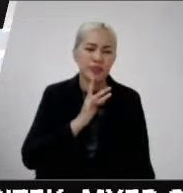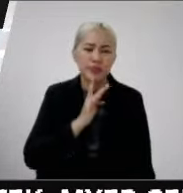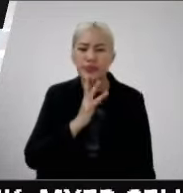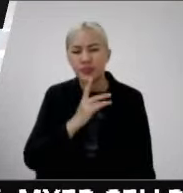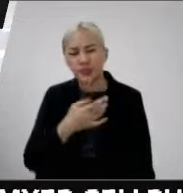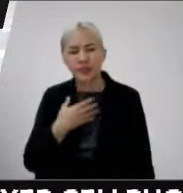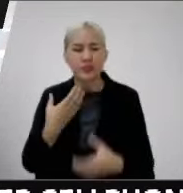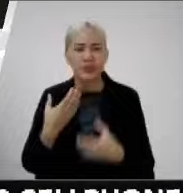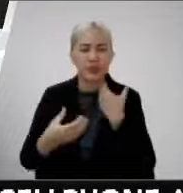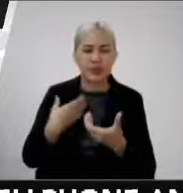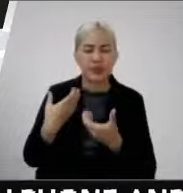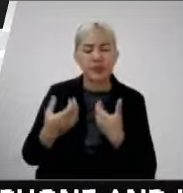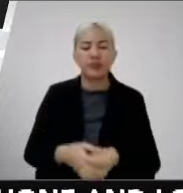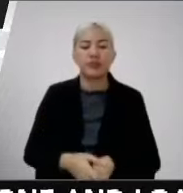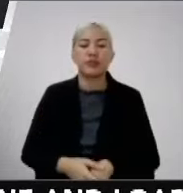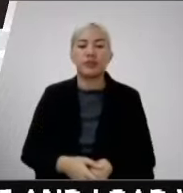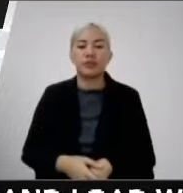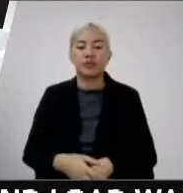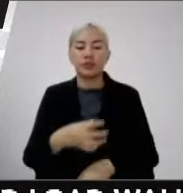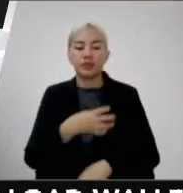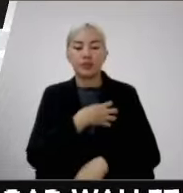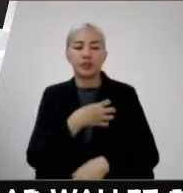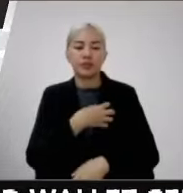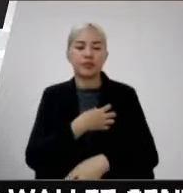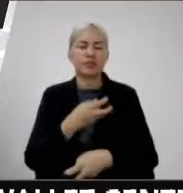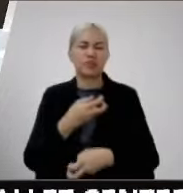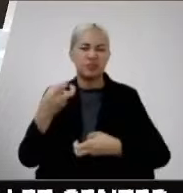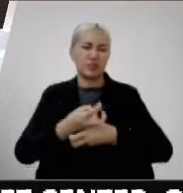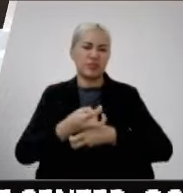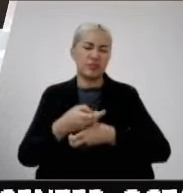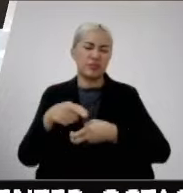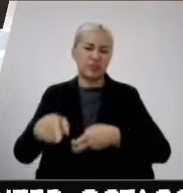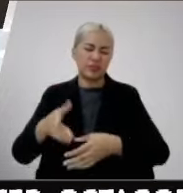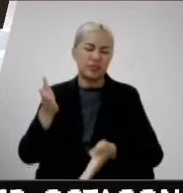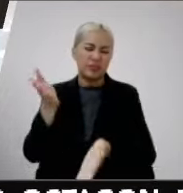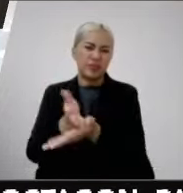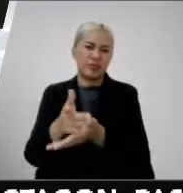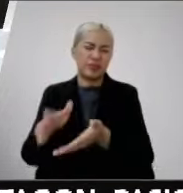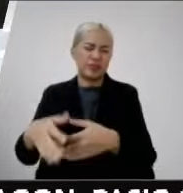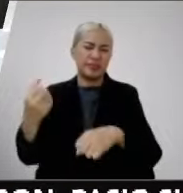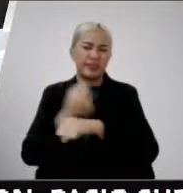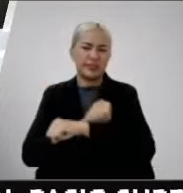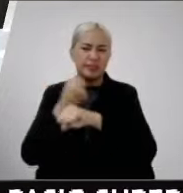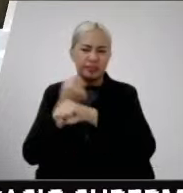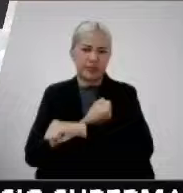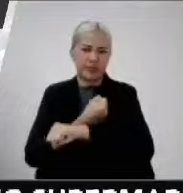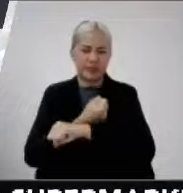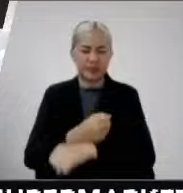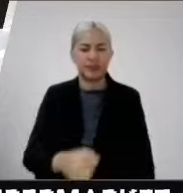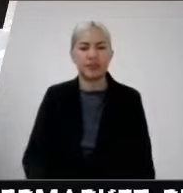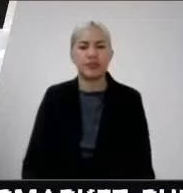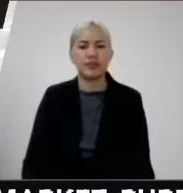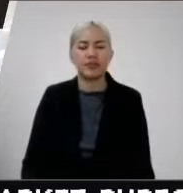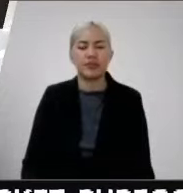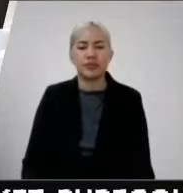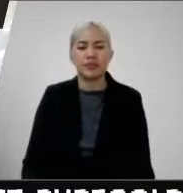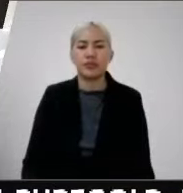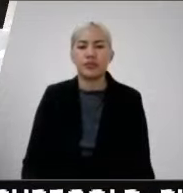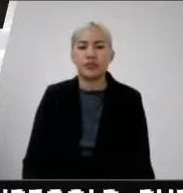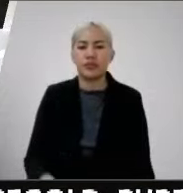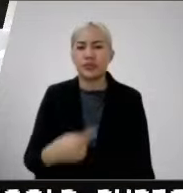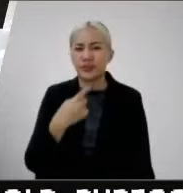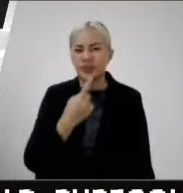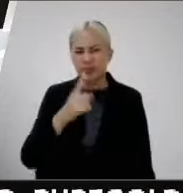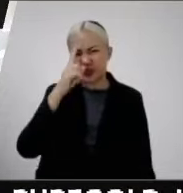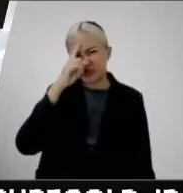Nahirapang pigilan ng mga pulis ang mga vendor na nagkakagulo sa Plazoleta Gay. Ayon sa mga pulis, dahil sa hindi